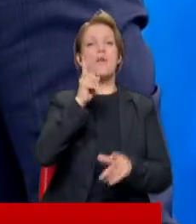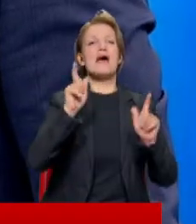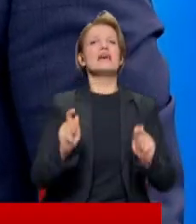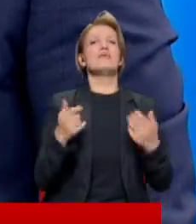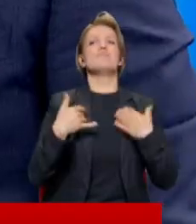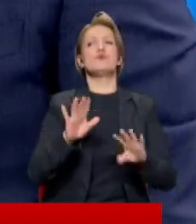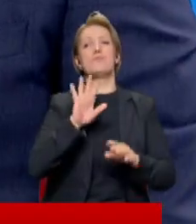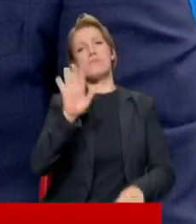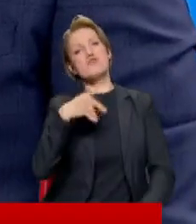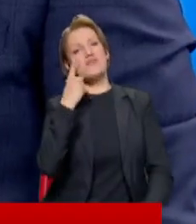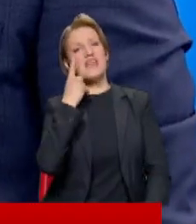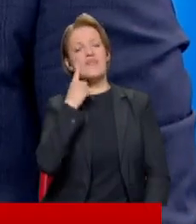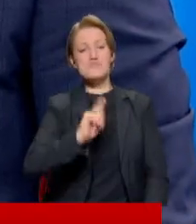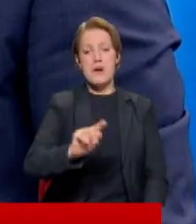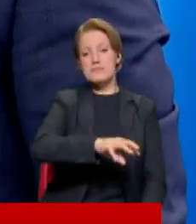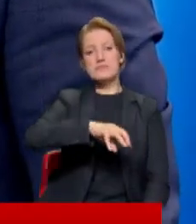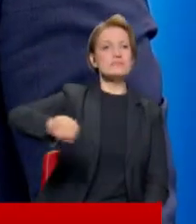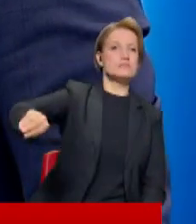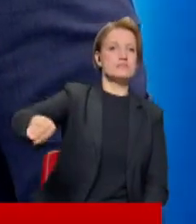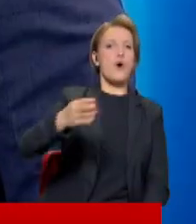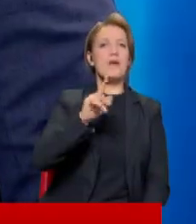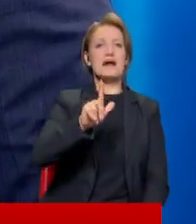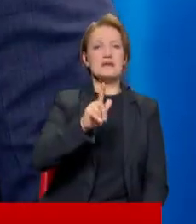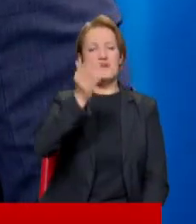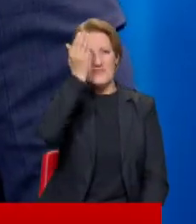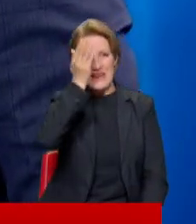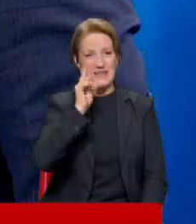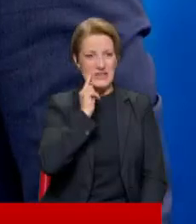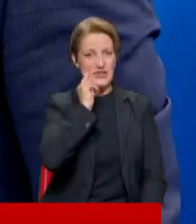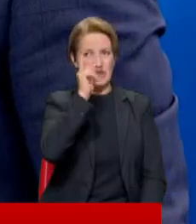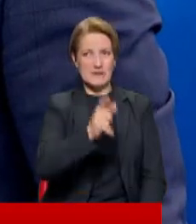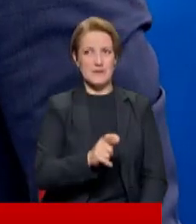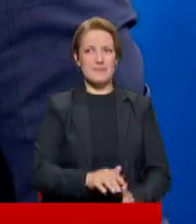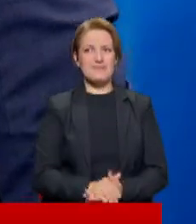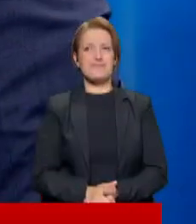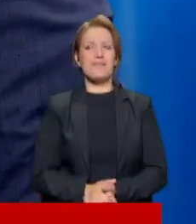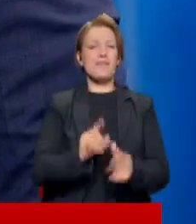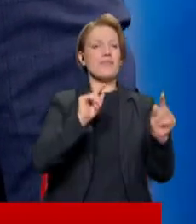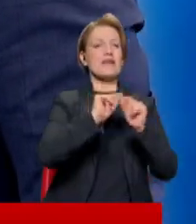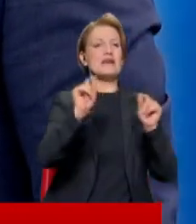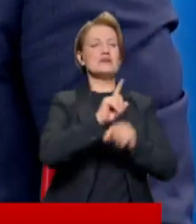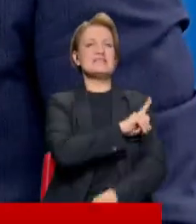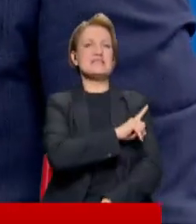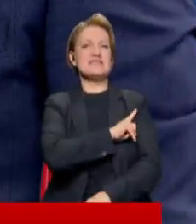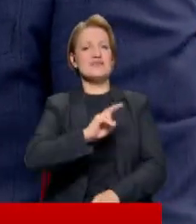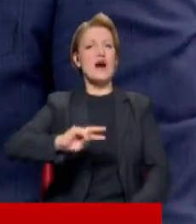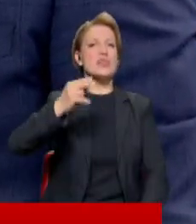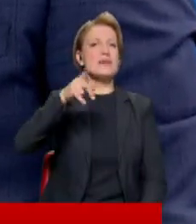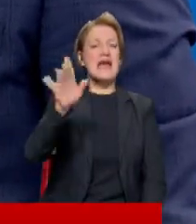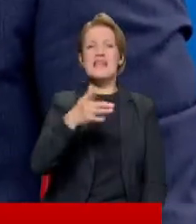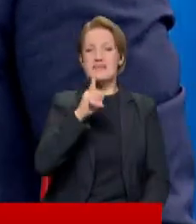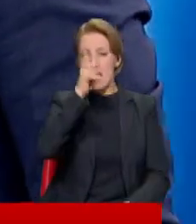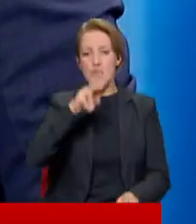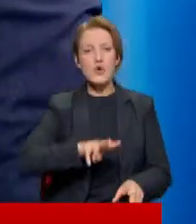yapamıyorsa da başka bir devlet memuruna kaydırılması gerekir niye fakir fukaranın ekonomi sınıf atlamasının tek yol eğitimdir